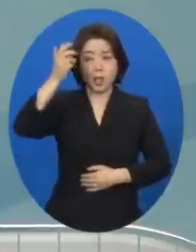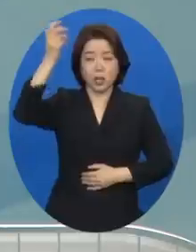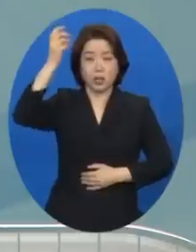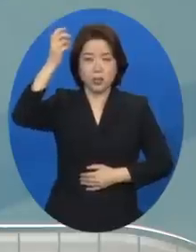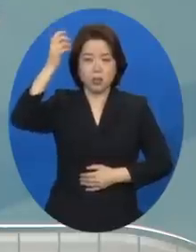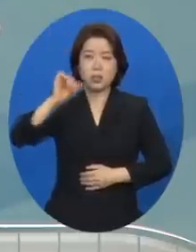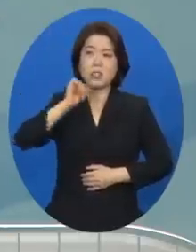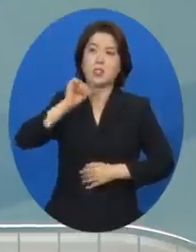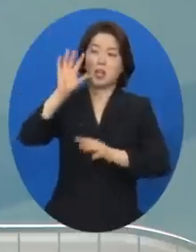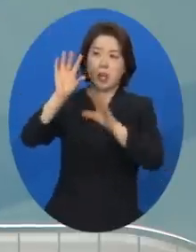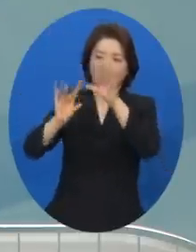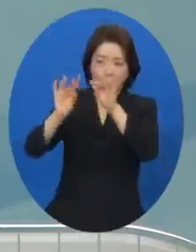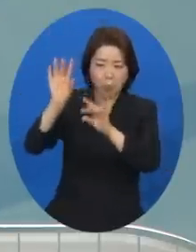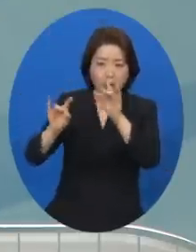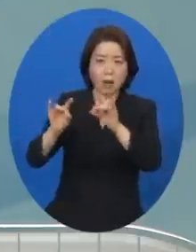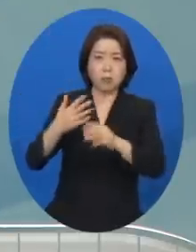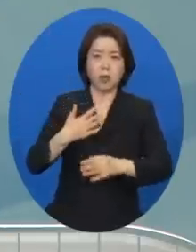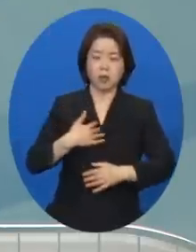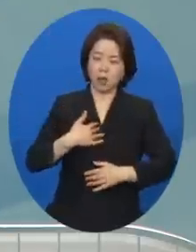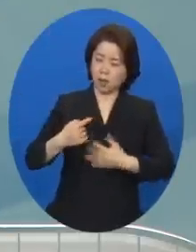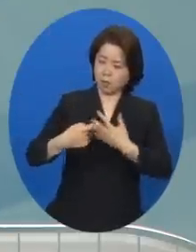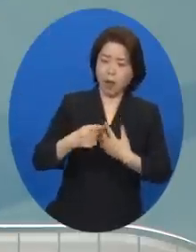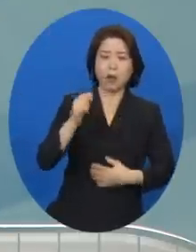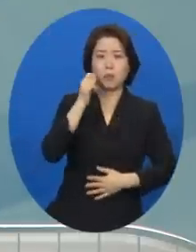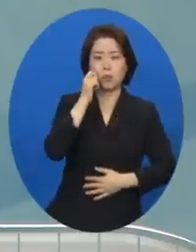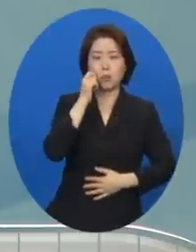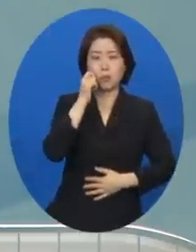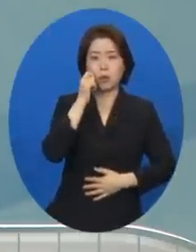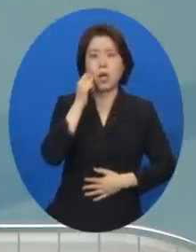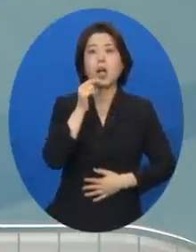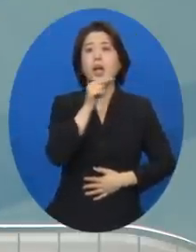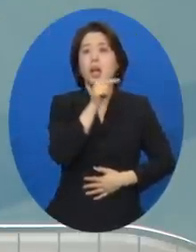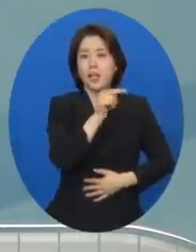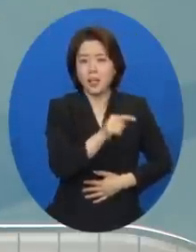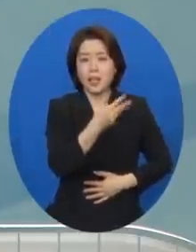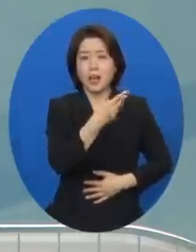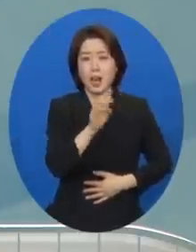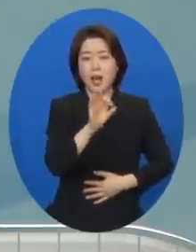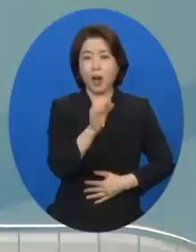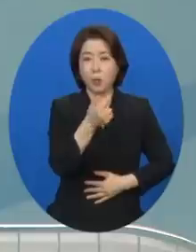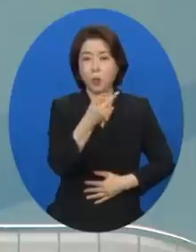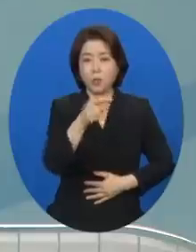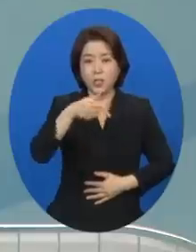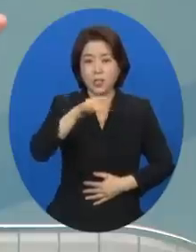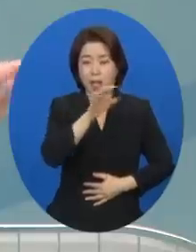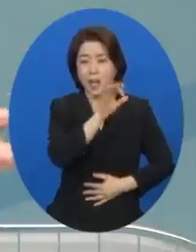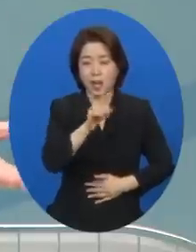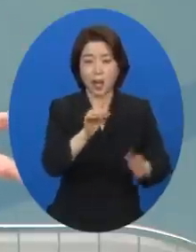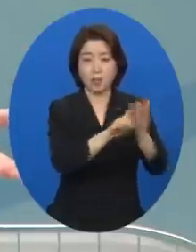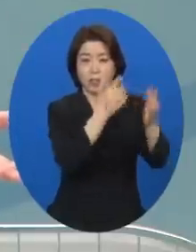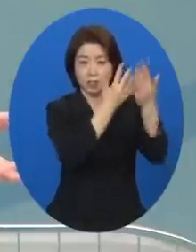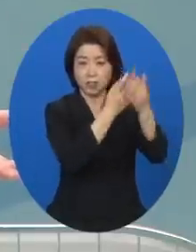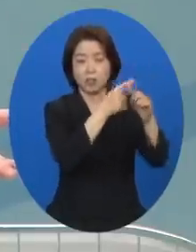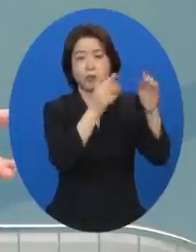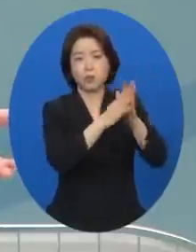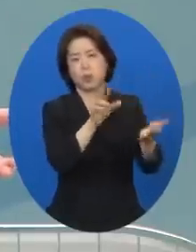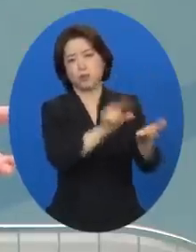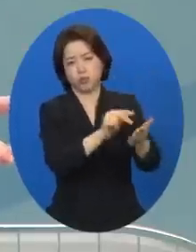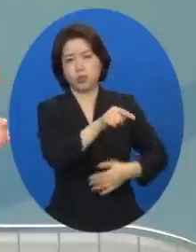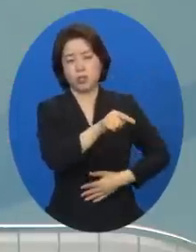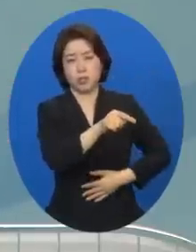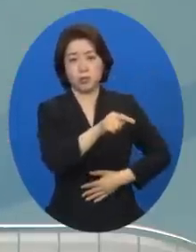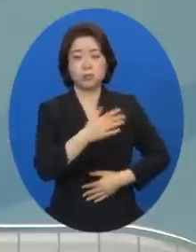본인이 몰라요 이게 라오디게아 교회 문제였어 자기들은 다 편안하고 잘사는 줄 아는 거에요